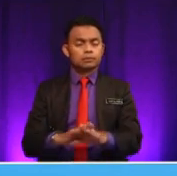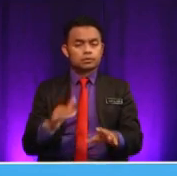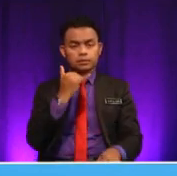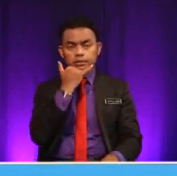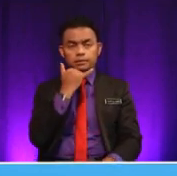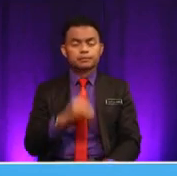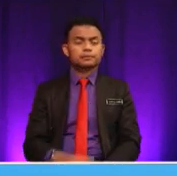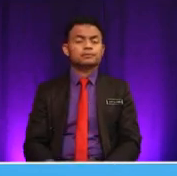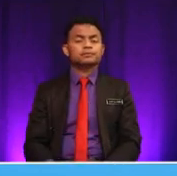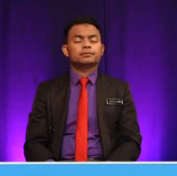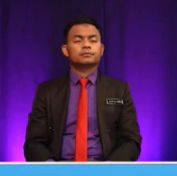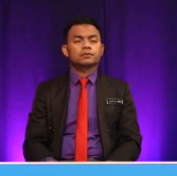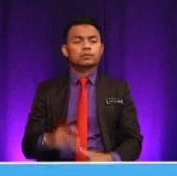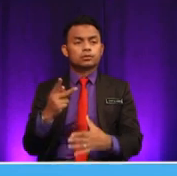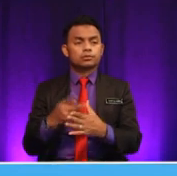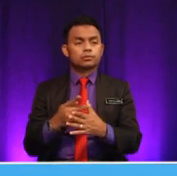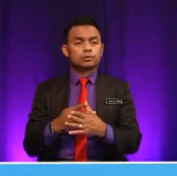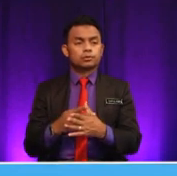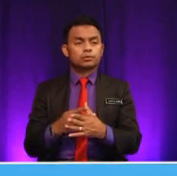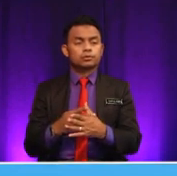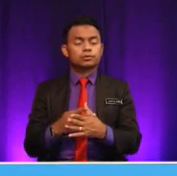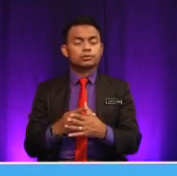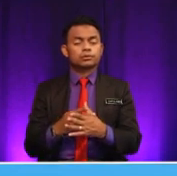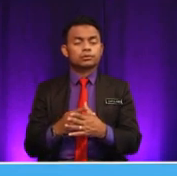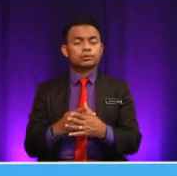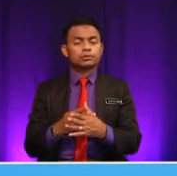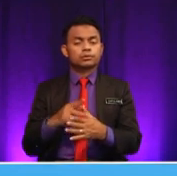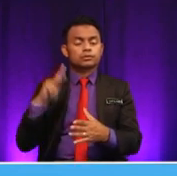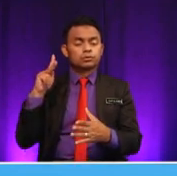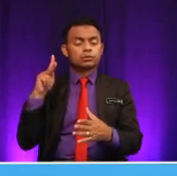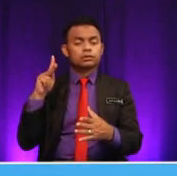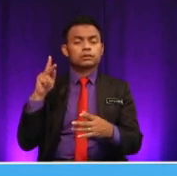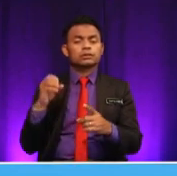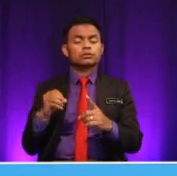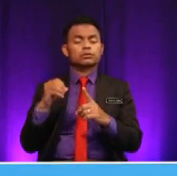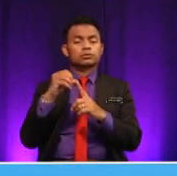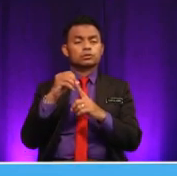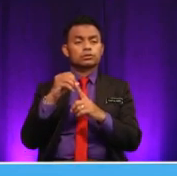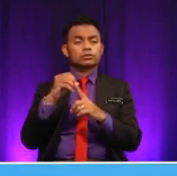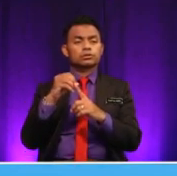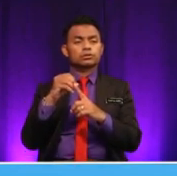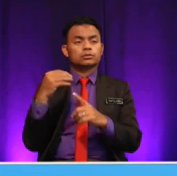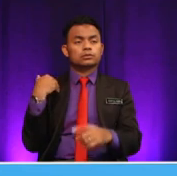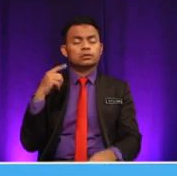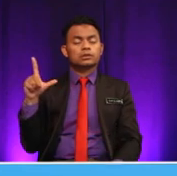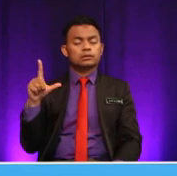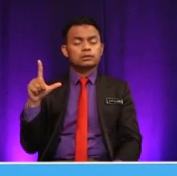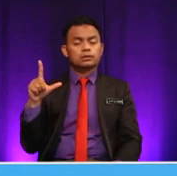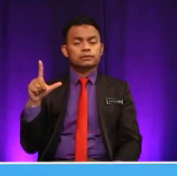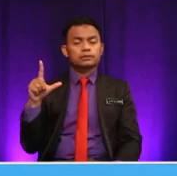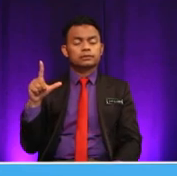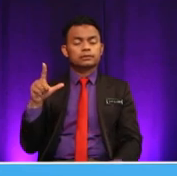ini adalah komponen-komponen kekuatan otot ujian dia adalah ujian kekuatan genggaman tangan jangan tertukar baik